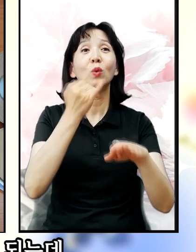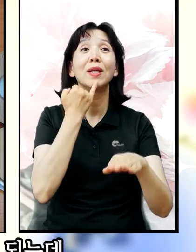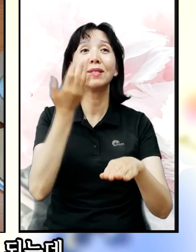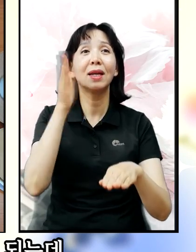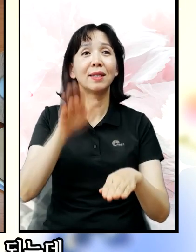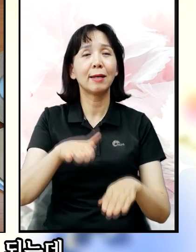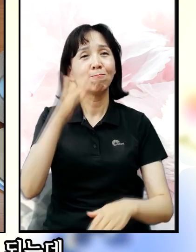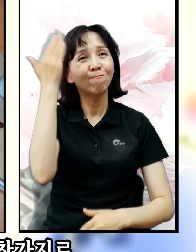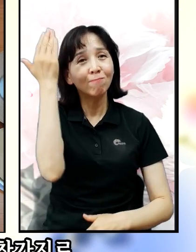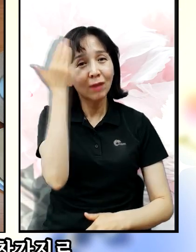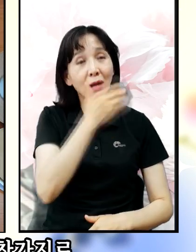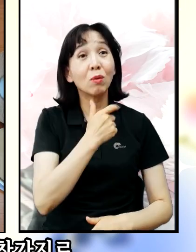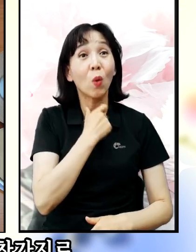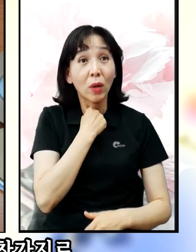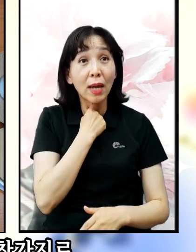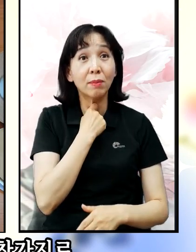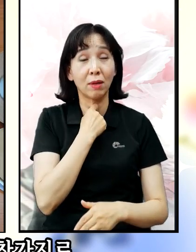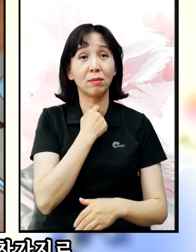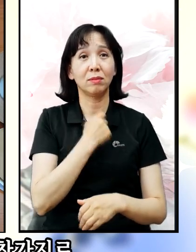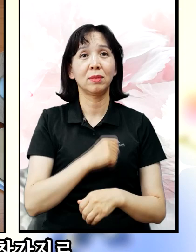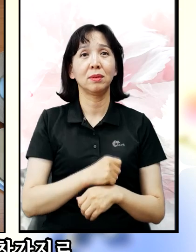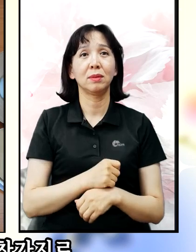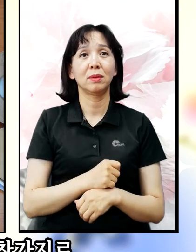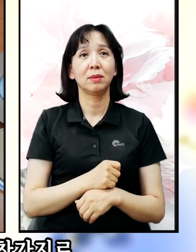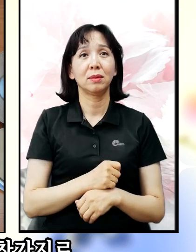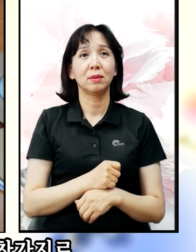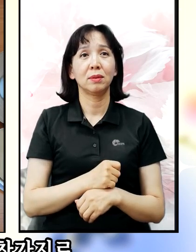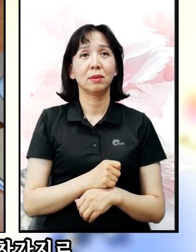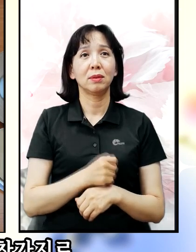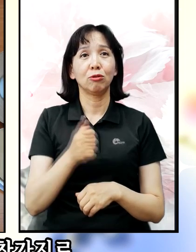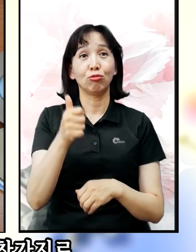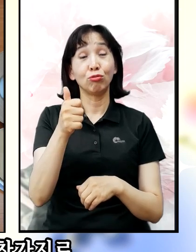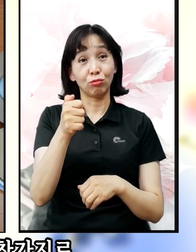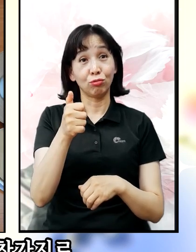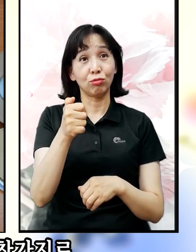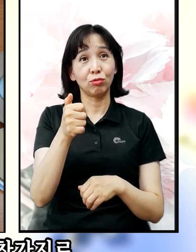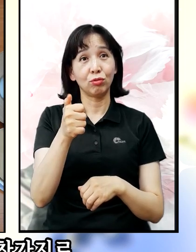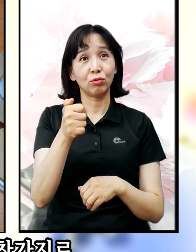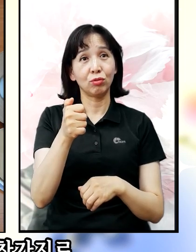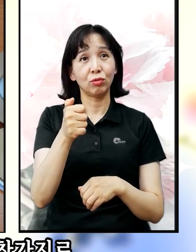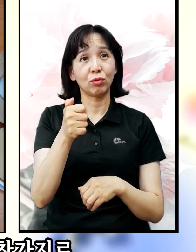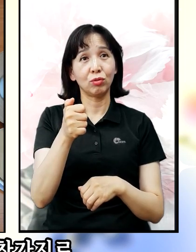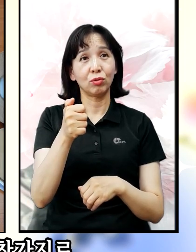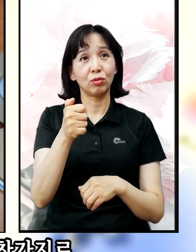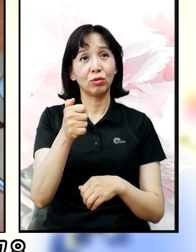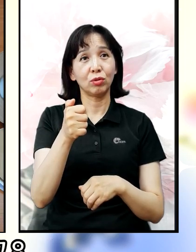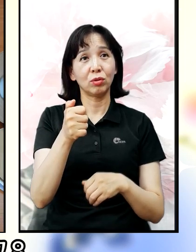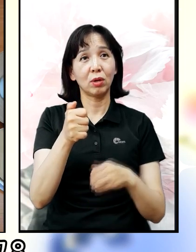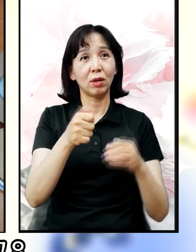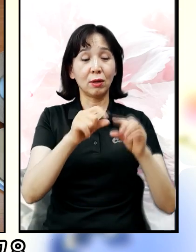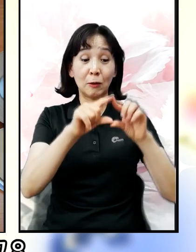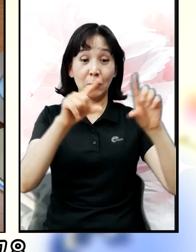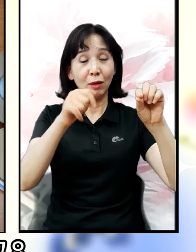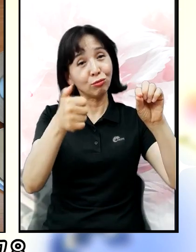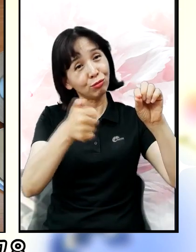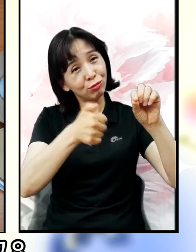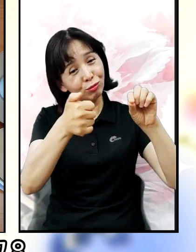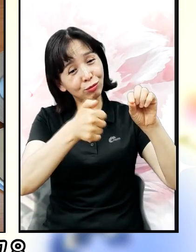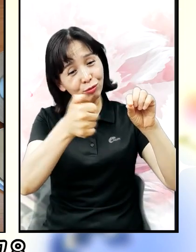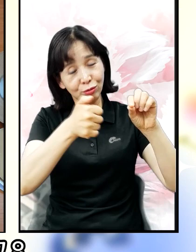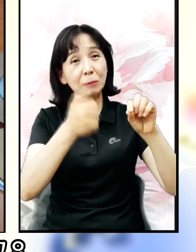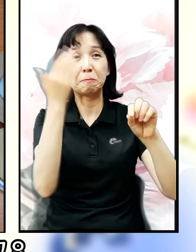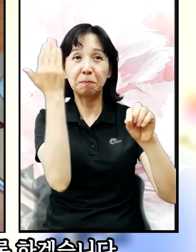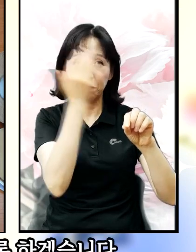두셔도 되는데, 깔끔한 걸 원하시는 분들은 마찬가지로 라이터를